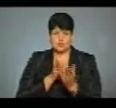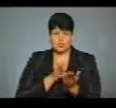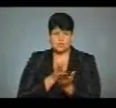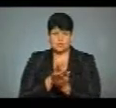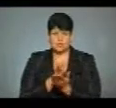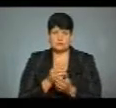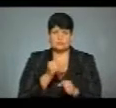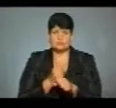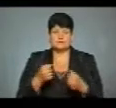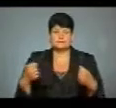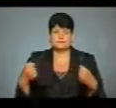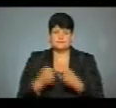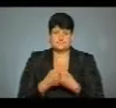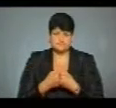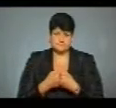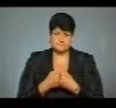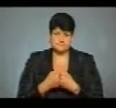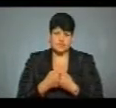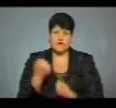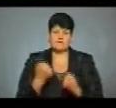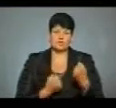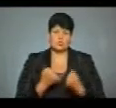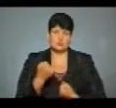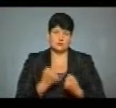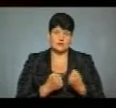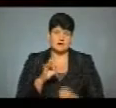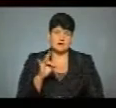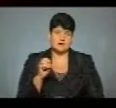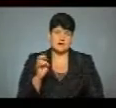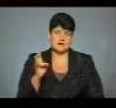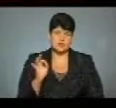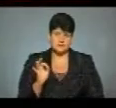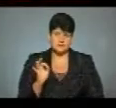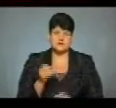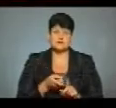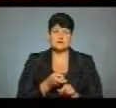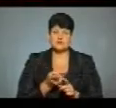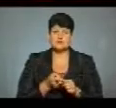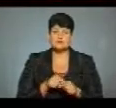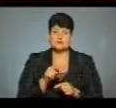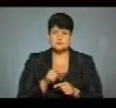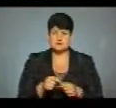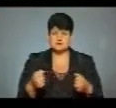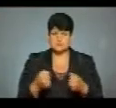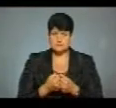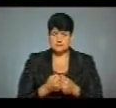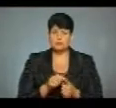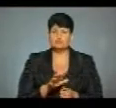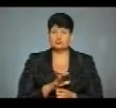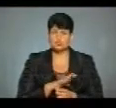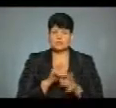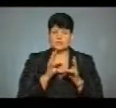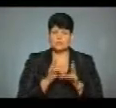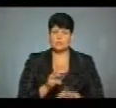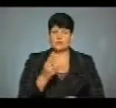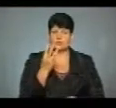та здійснив зіткнення з автомобілем Renault. Внаслідок дорожньо-транспортної пригоди було